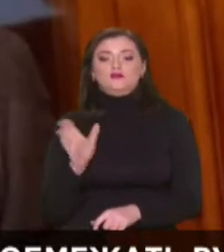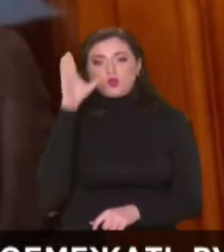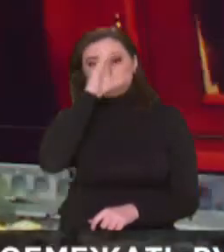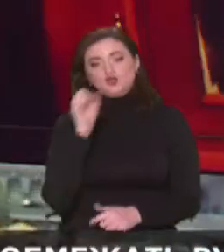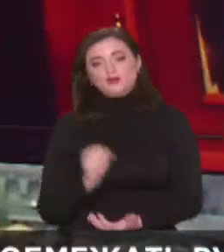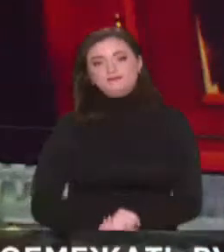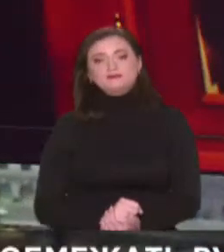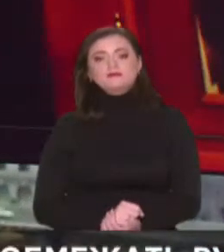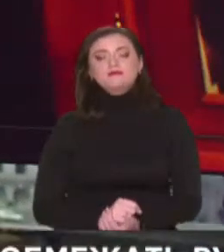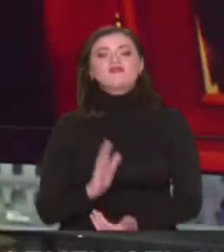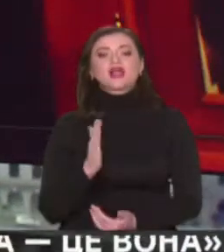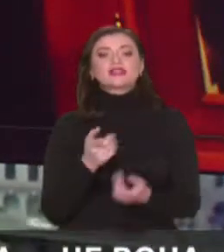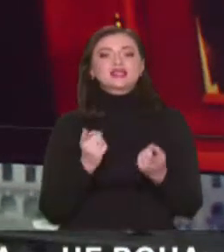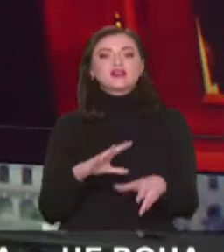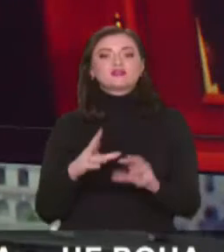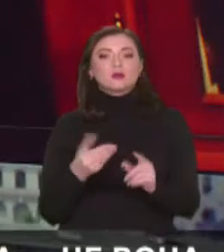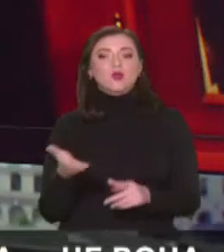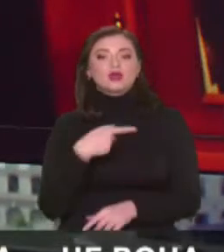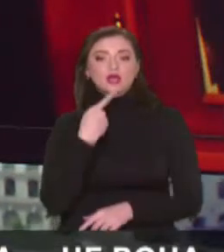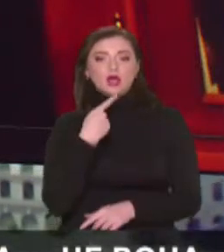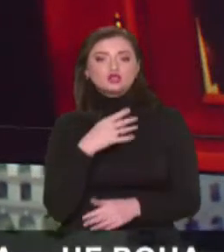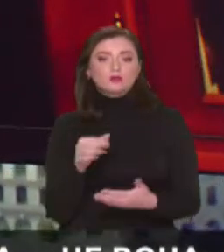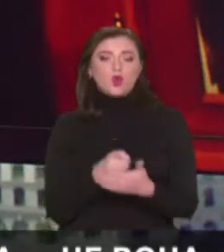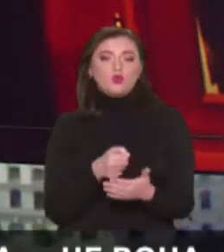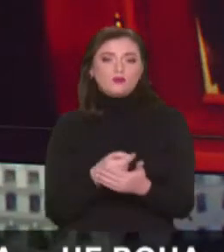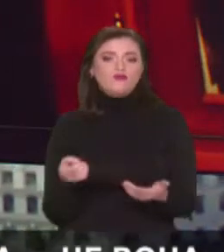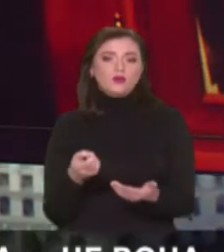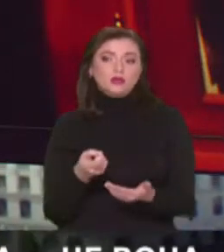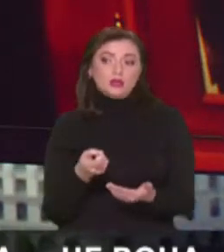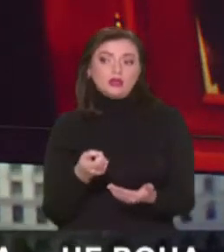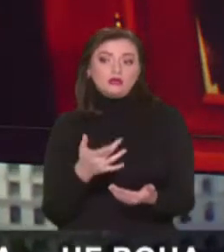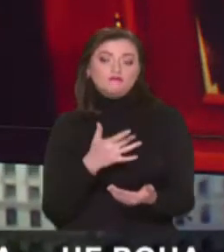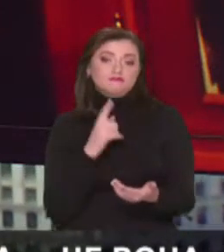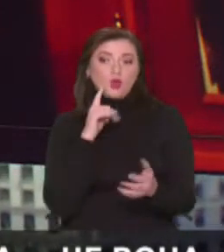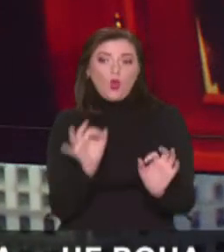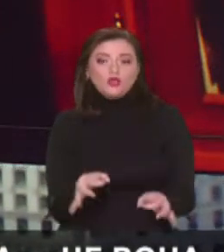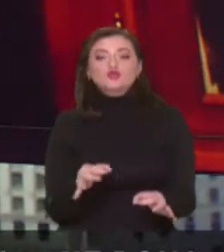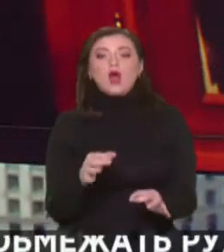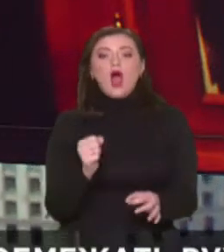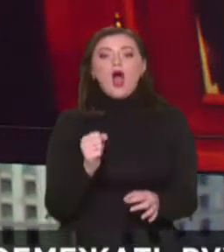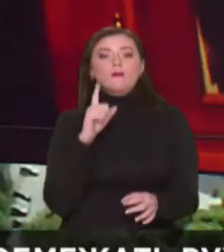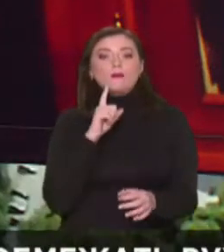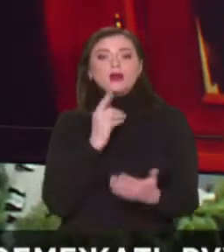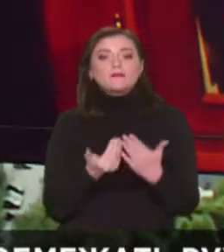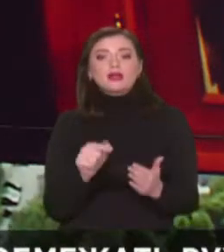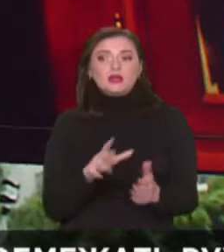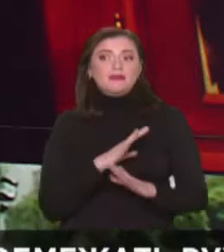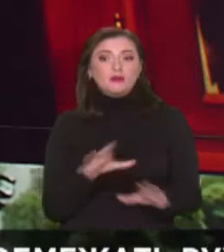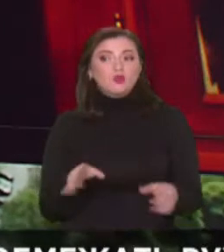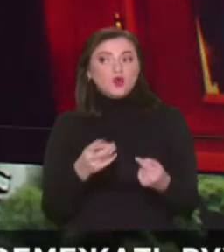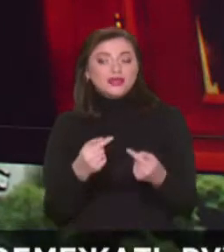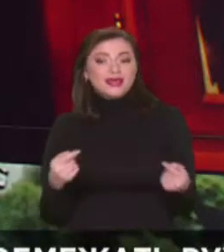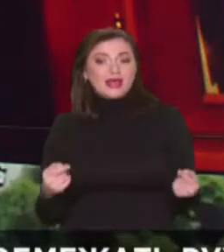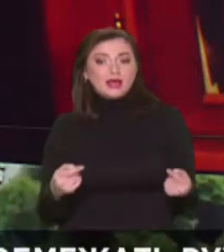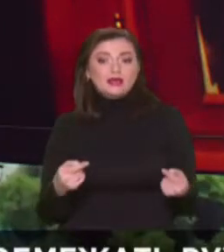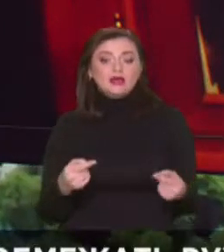От, Владиславе, дійсно, висновки, про які ви кажете, про лобіювання, вони напрошуються доволі логічно. Але попередньо, перед тим, не було ніяких